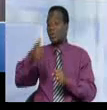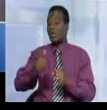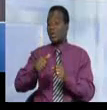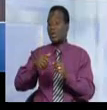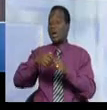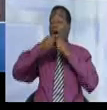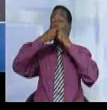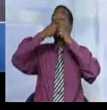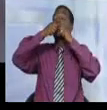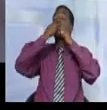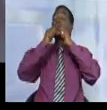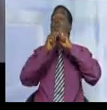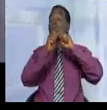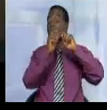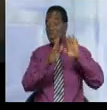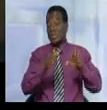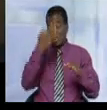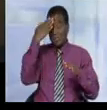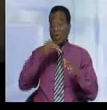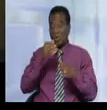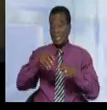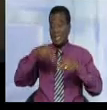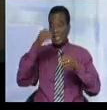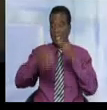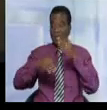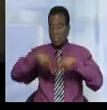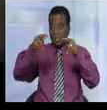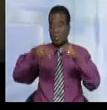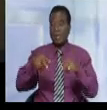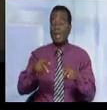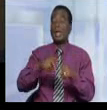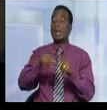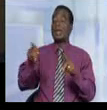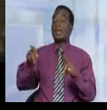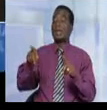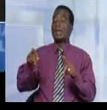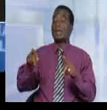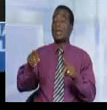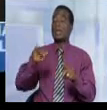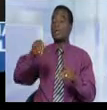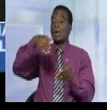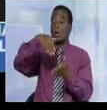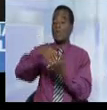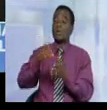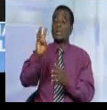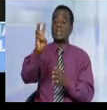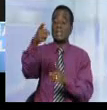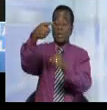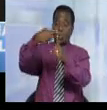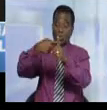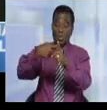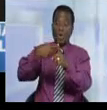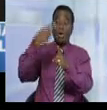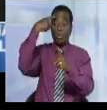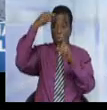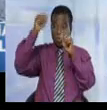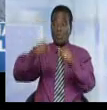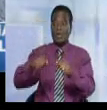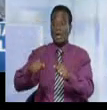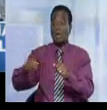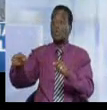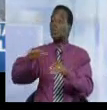c'est sur le marché ou bien ce n'est pas encore sur le marché. Ils ont encore 6 mois pour opérer le virage du plastique au biodégradable. Le gouvernement a décidé